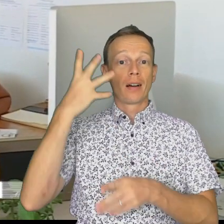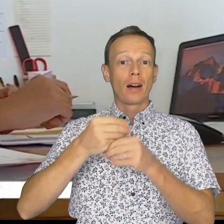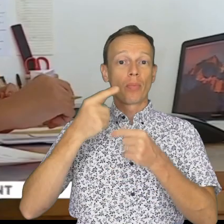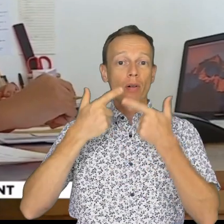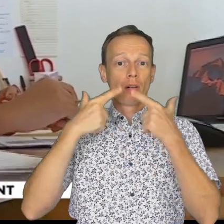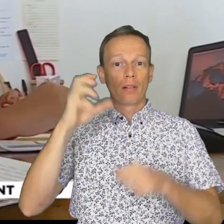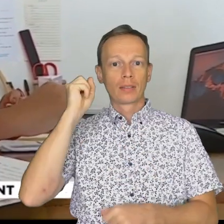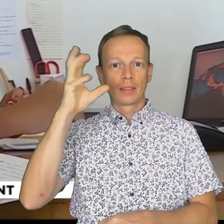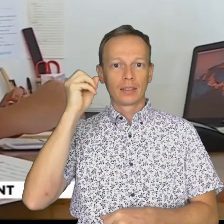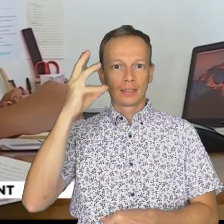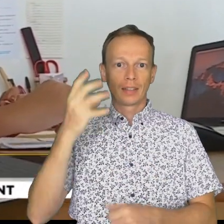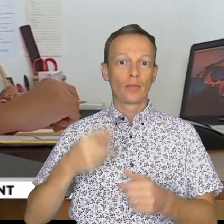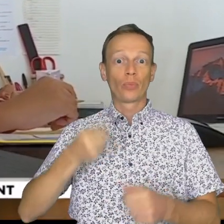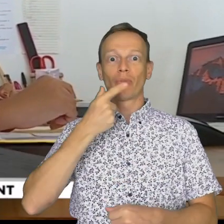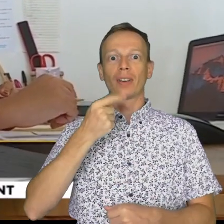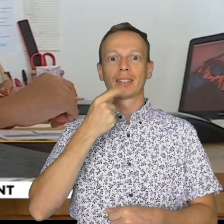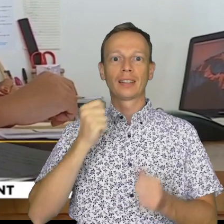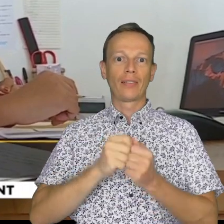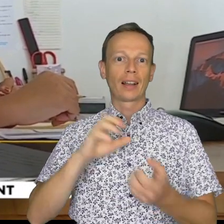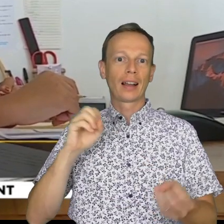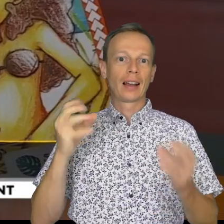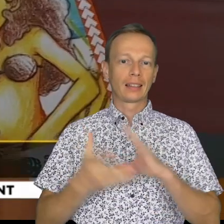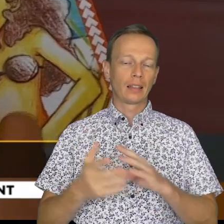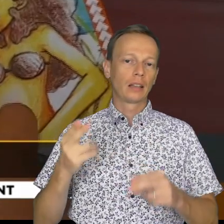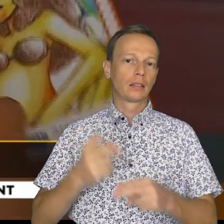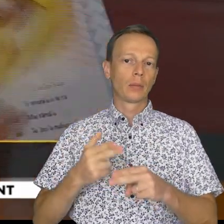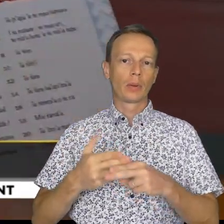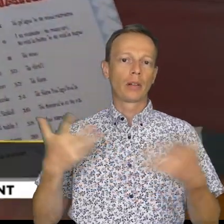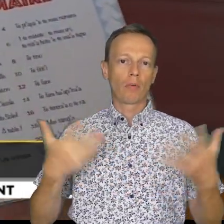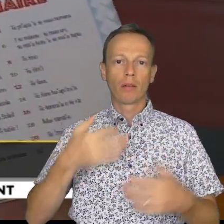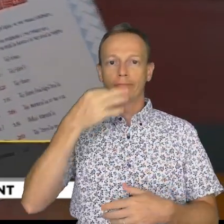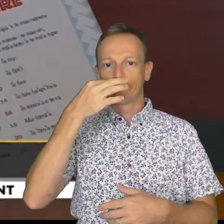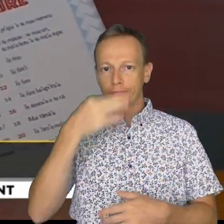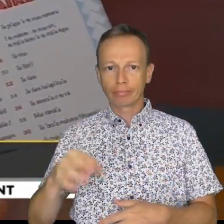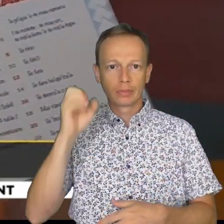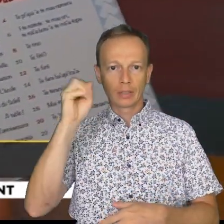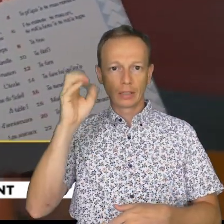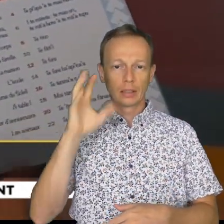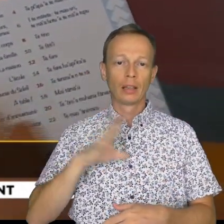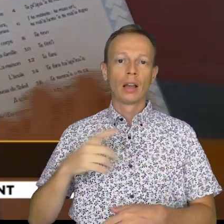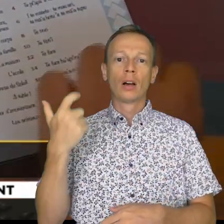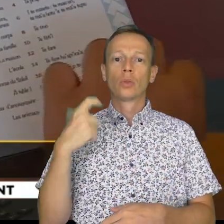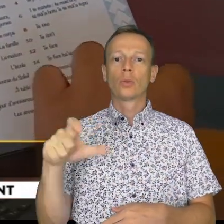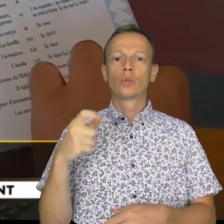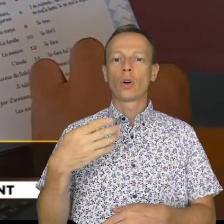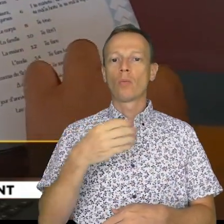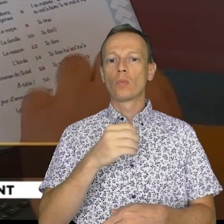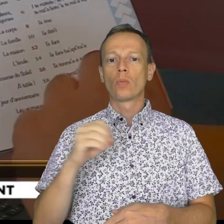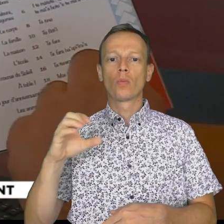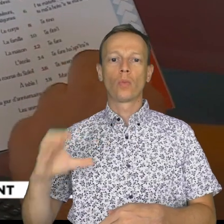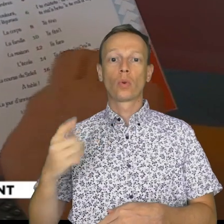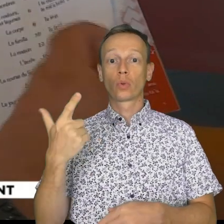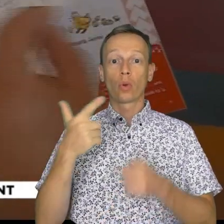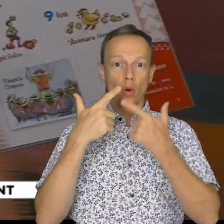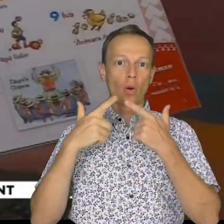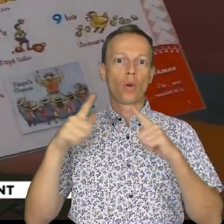par Hei Urat Itai Tita sur Internet. Speak Tahiti, Prau Tahiti, à travers 200 mots traduits dans